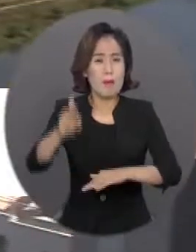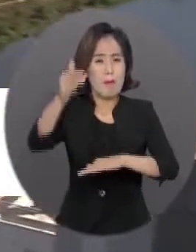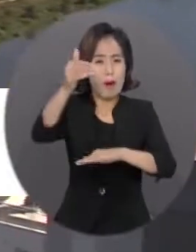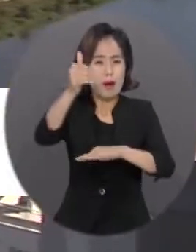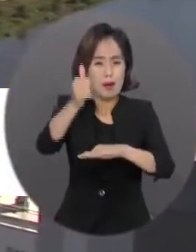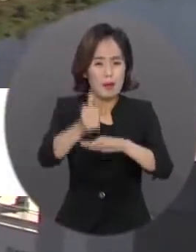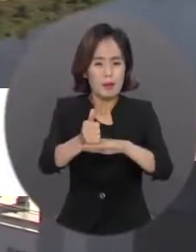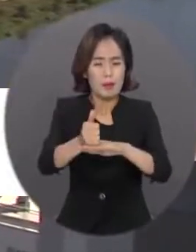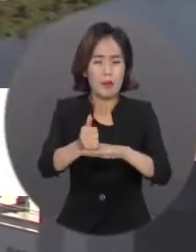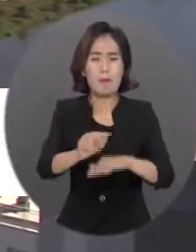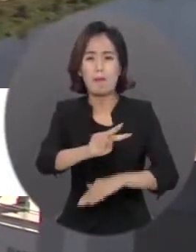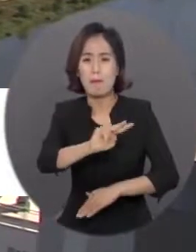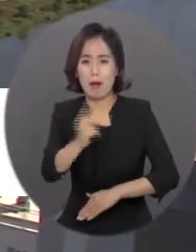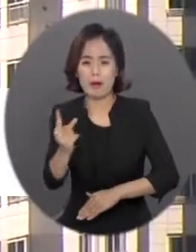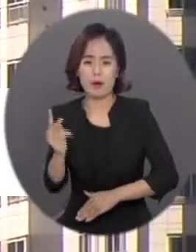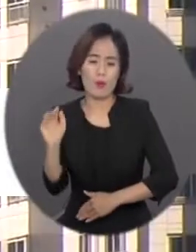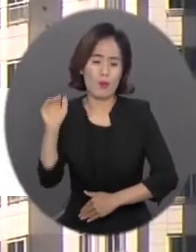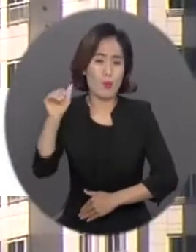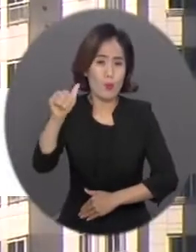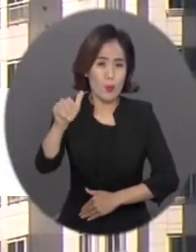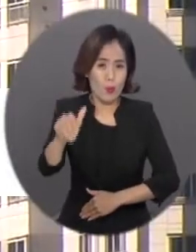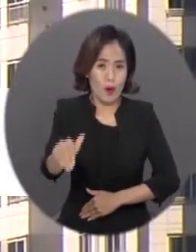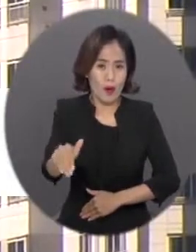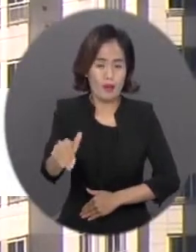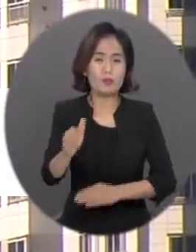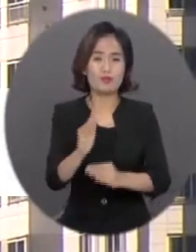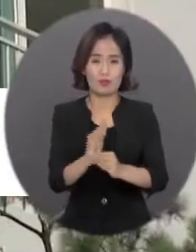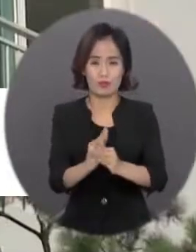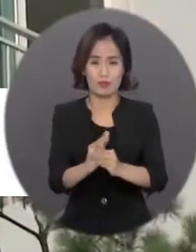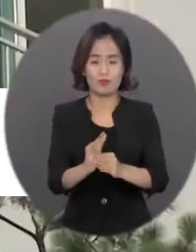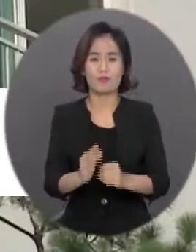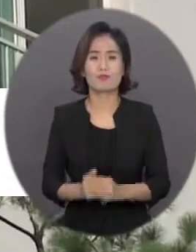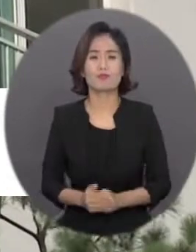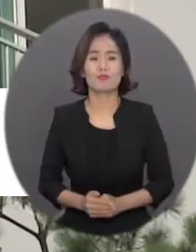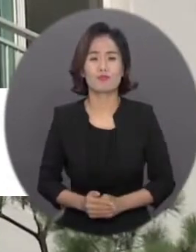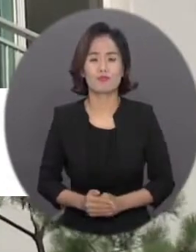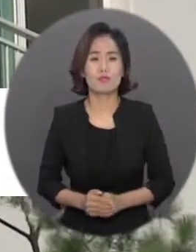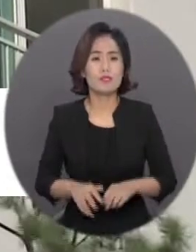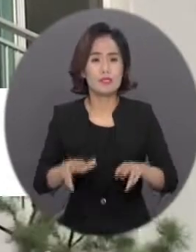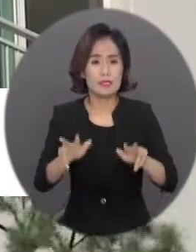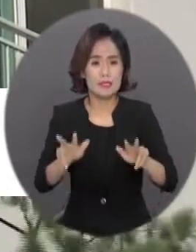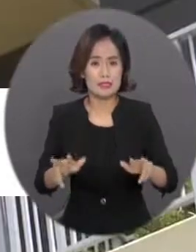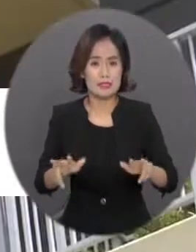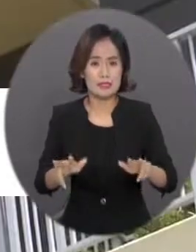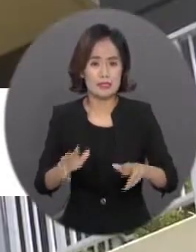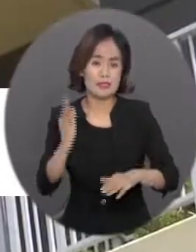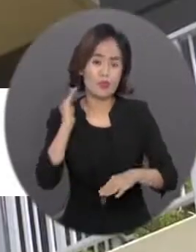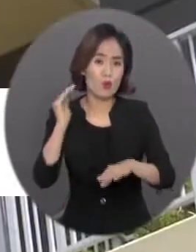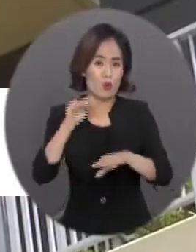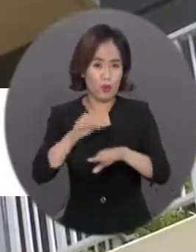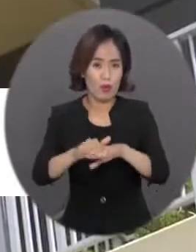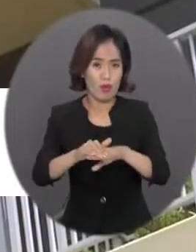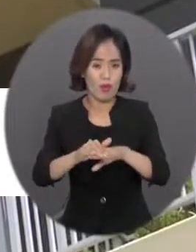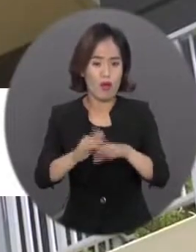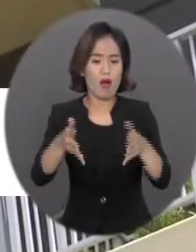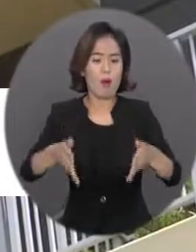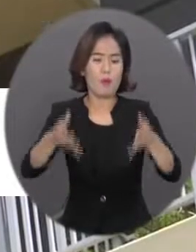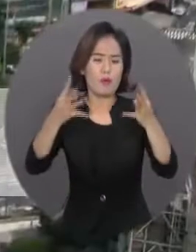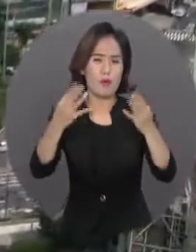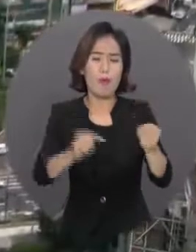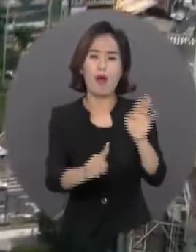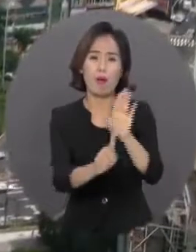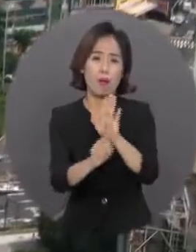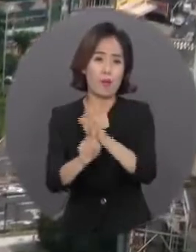지나서 이제 하향 추세로 돌아갔다라고 봐야죠. 그래서 지금 전세 물량이 엄청 쌓이고